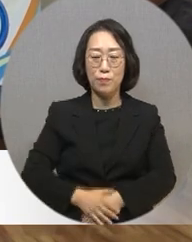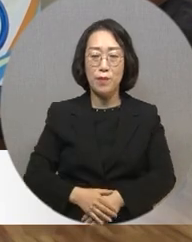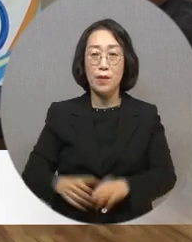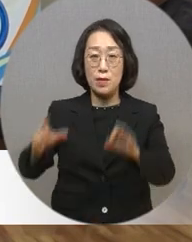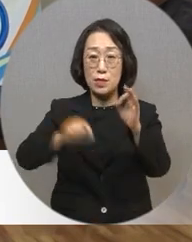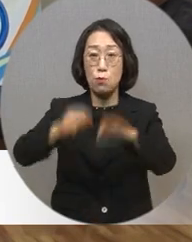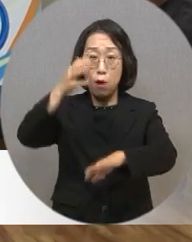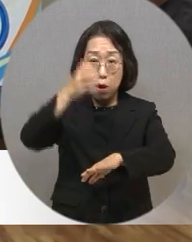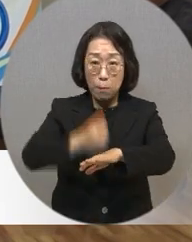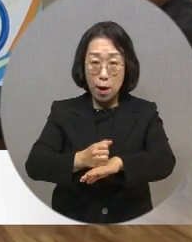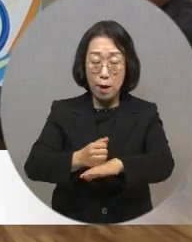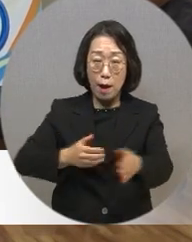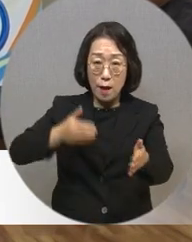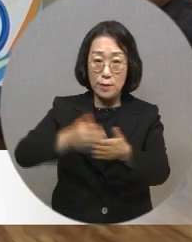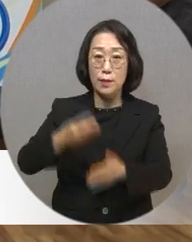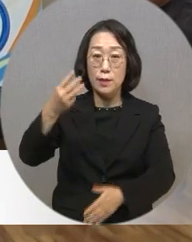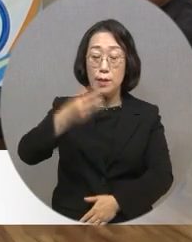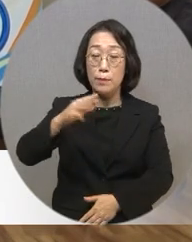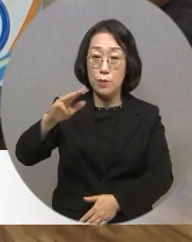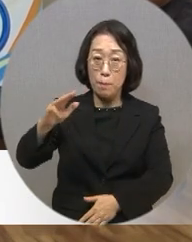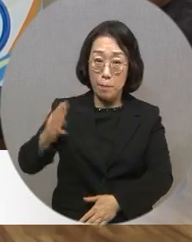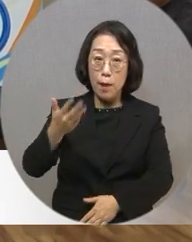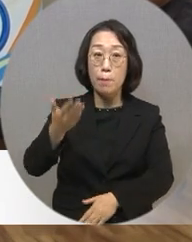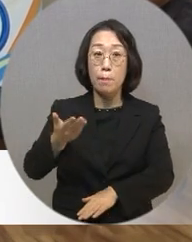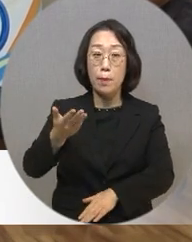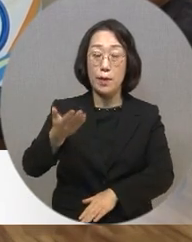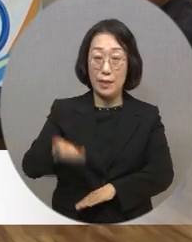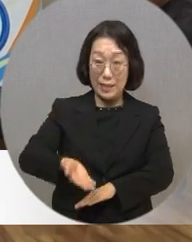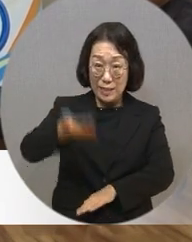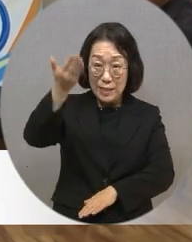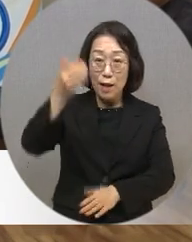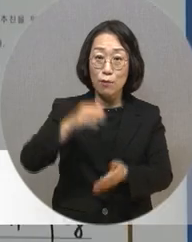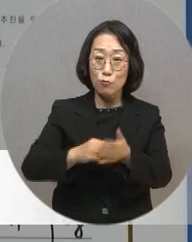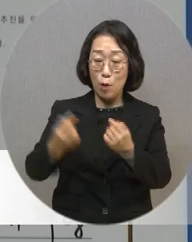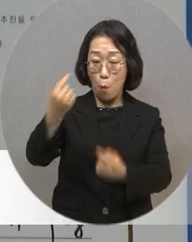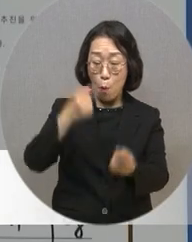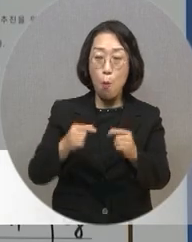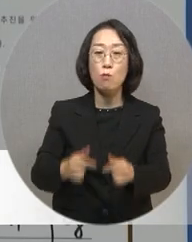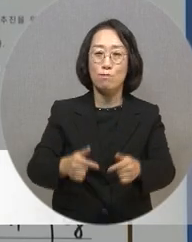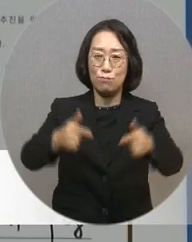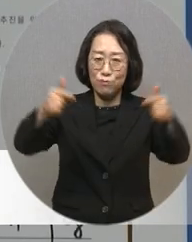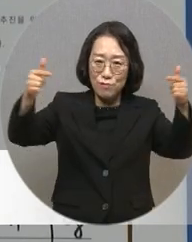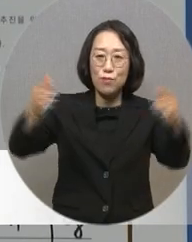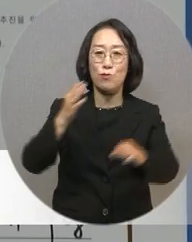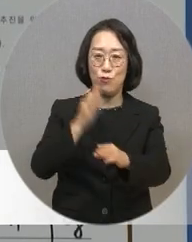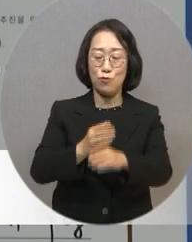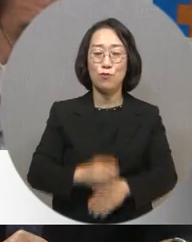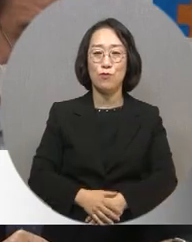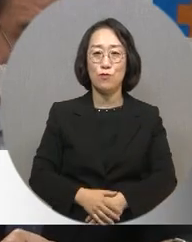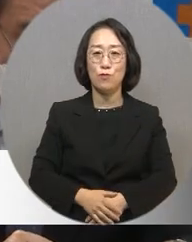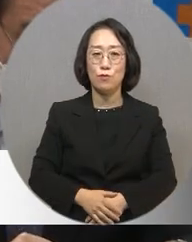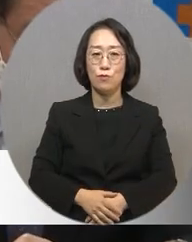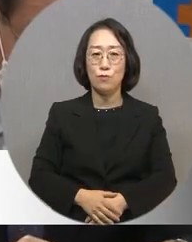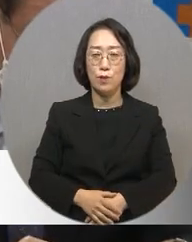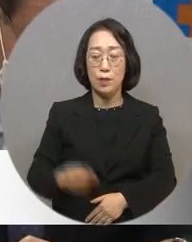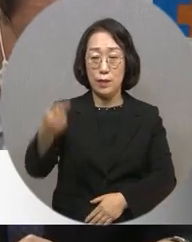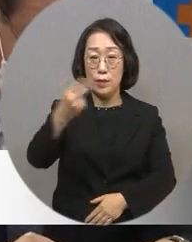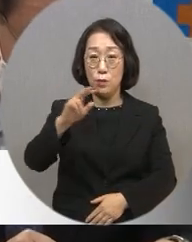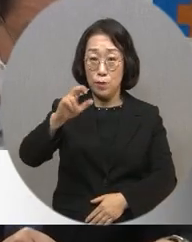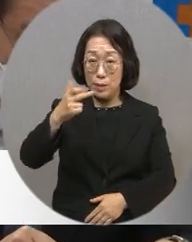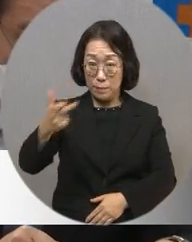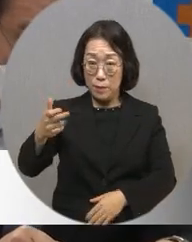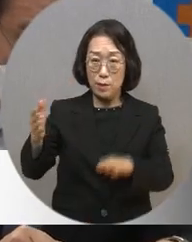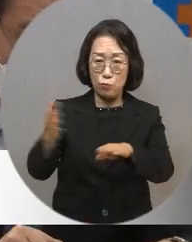10월 말 3,840명의 소아 환자가 이용했으며 점차 증가하는 추세입니다. 지난